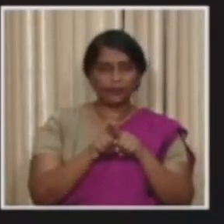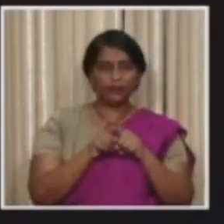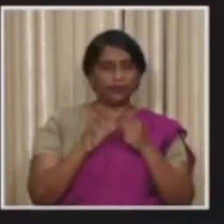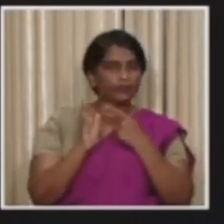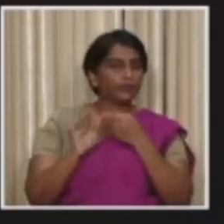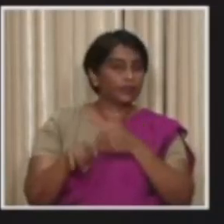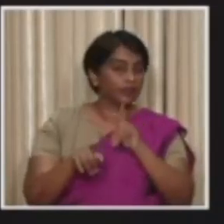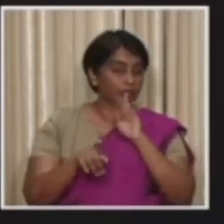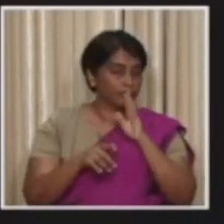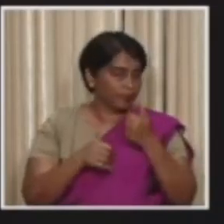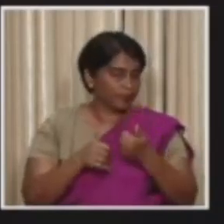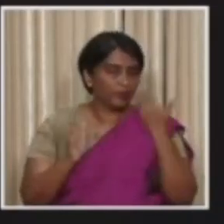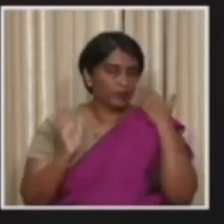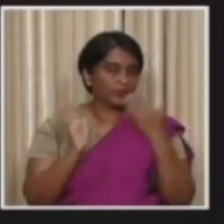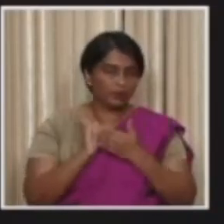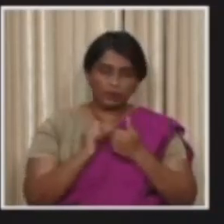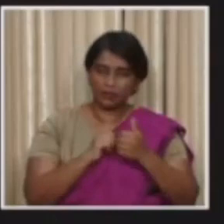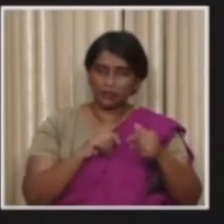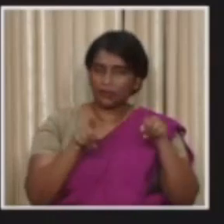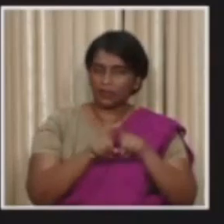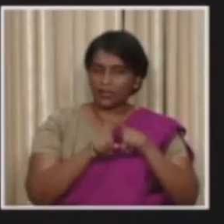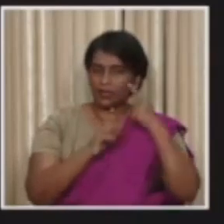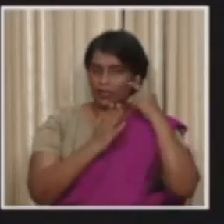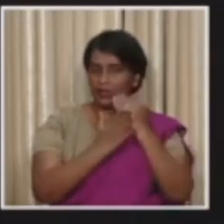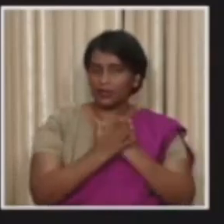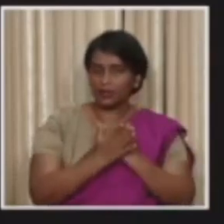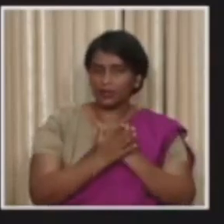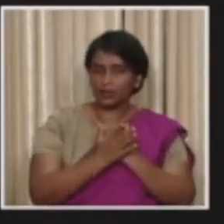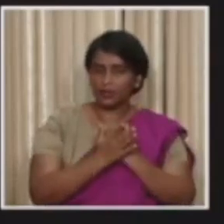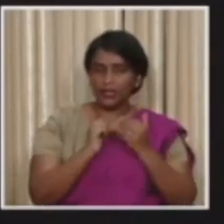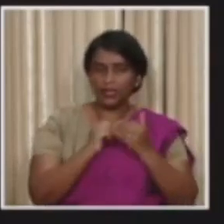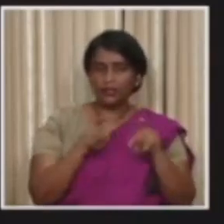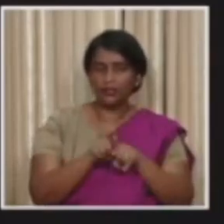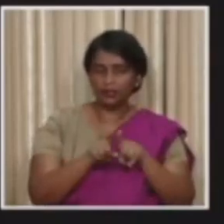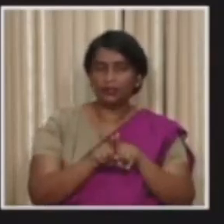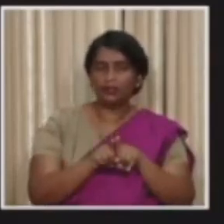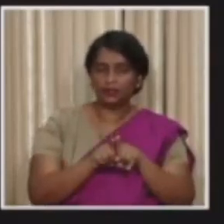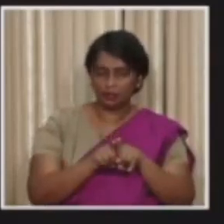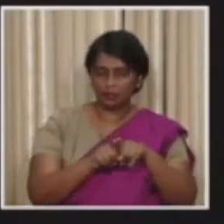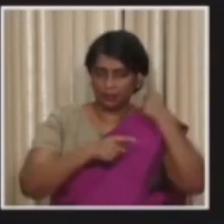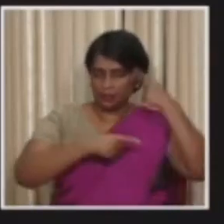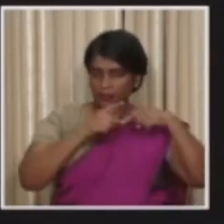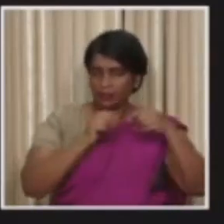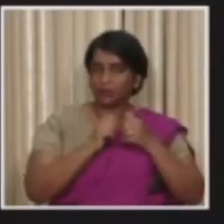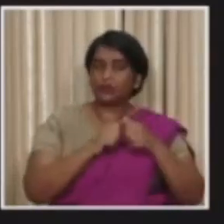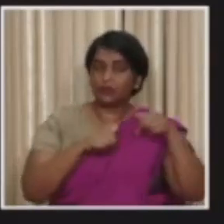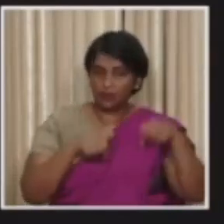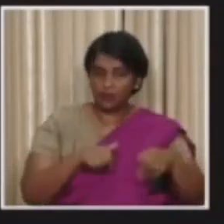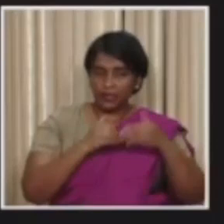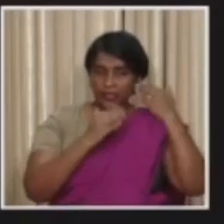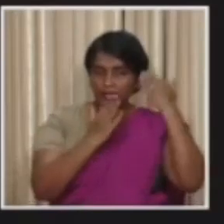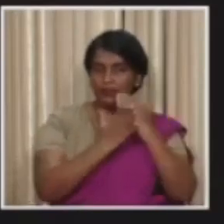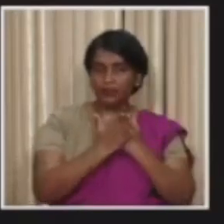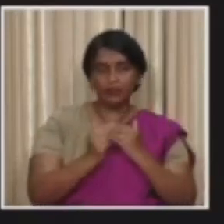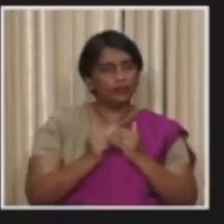සුහද ගම්ලත් මහතාගේ නායකත්වයෙන් යුතු කණ්ඩායමක් විසින් ඉතාමත්ම හොඳින් පරීක්ෂා කරලා බල්ලා අද වනකොට ඉදිරිපත්